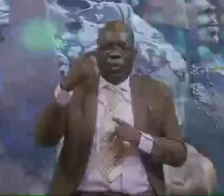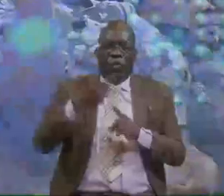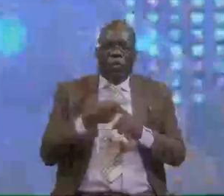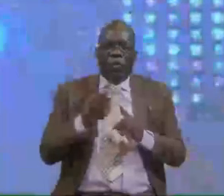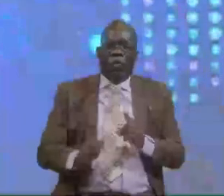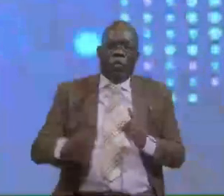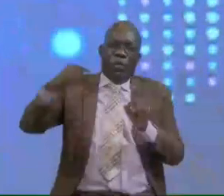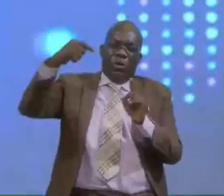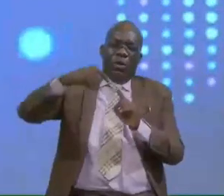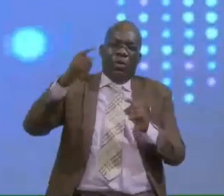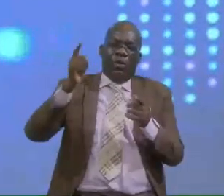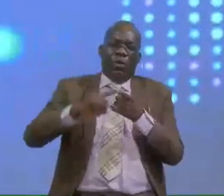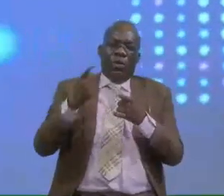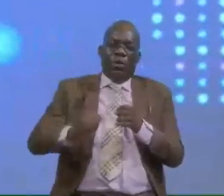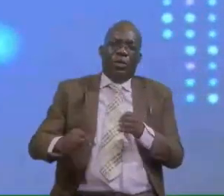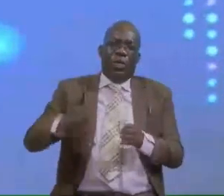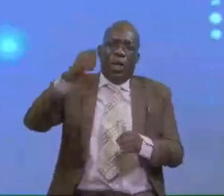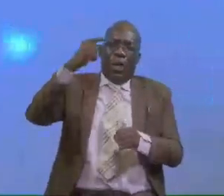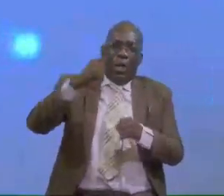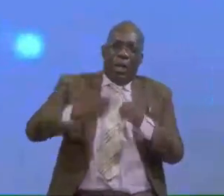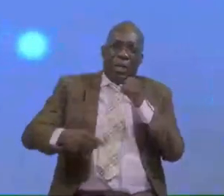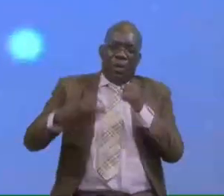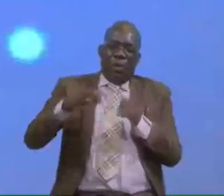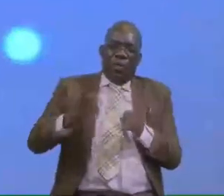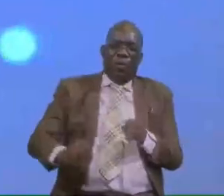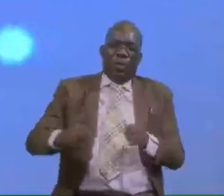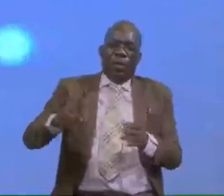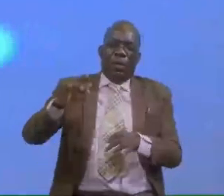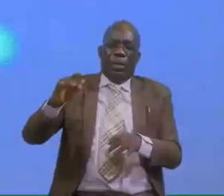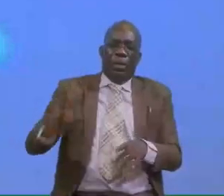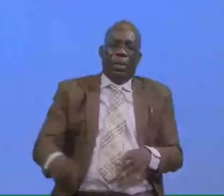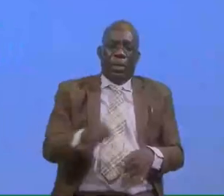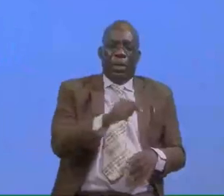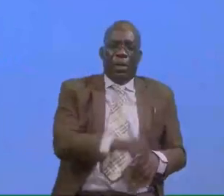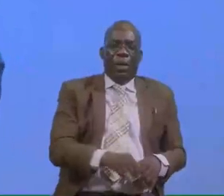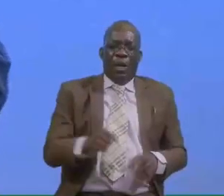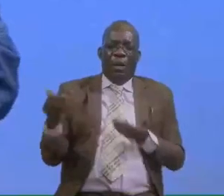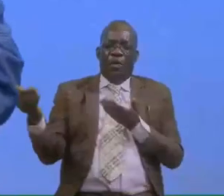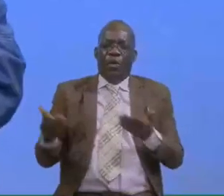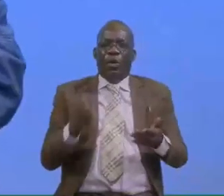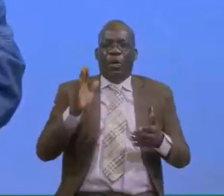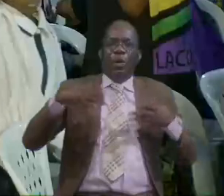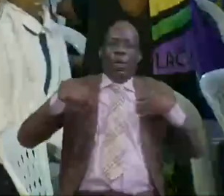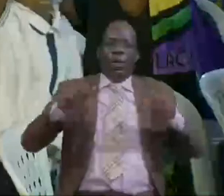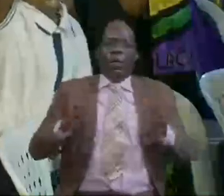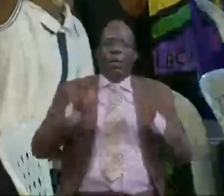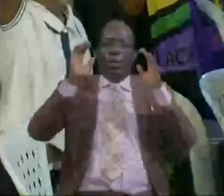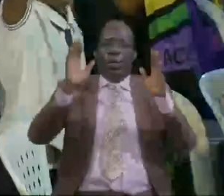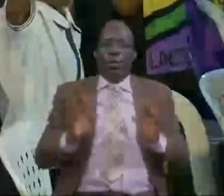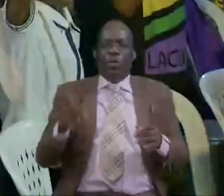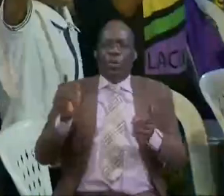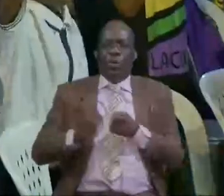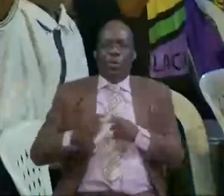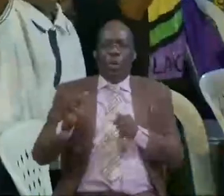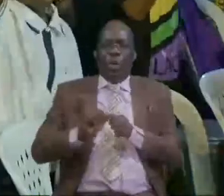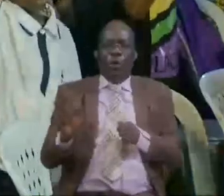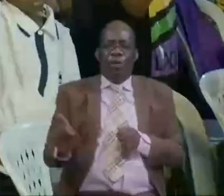De la tête jusqu'à la plante des pieds, que tes miracles de guérison soient sur chacun maintenant.